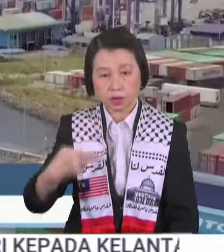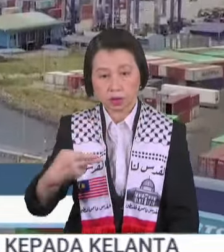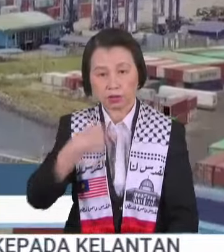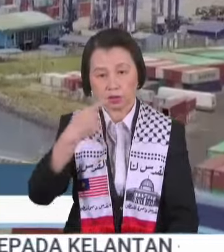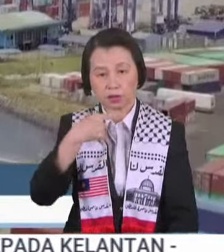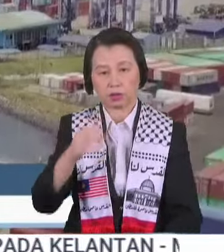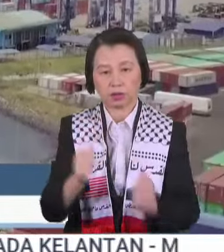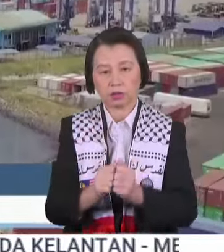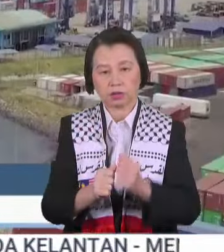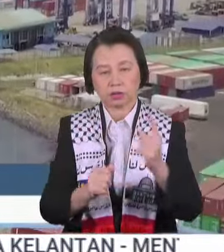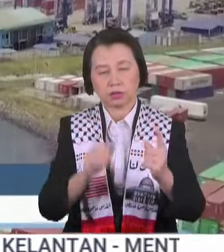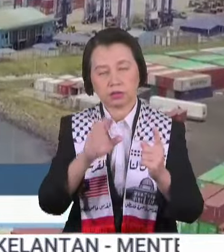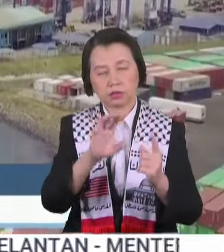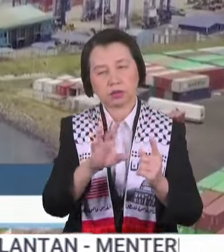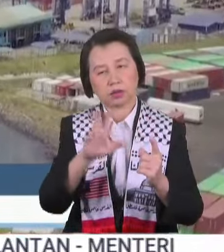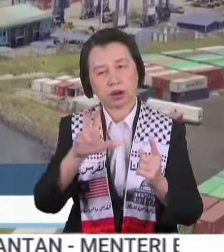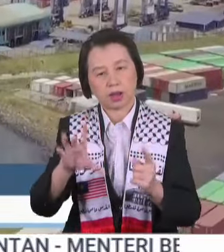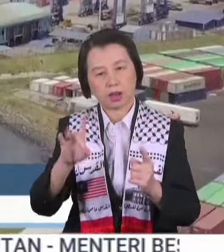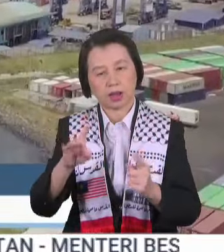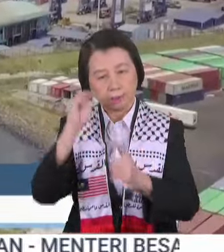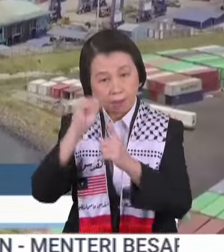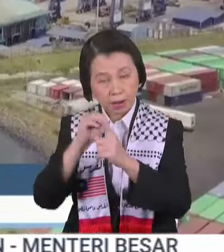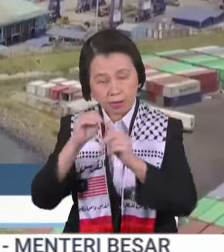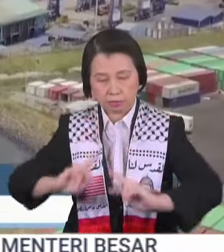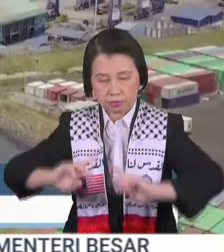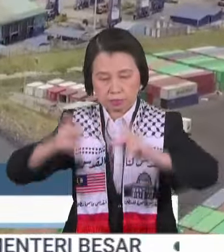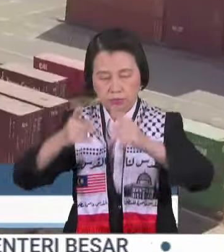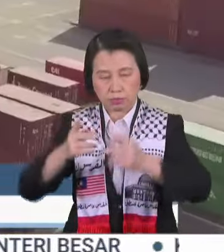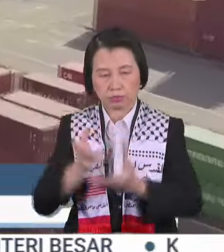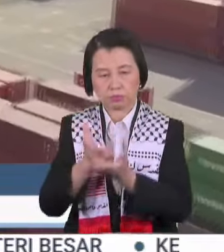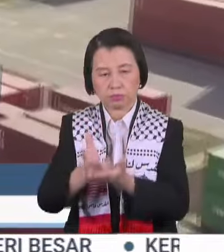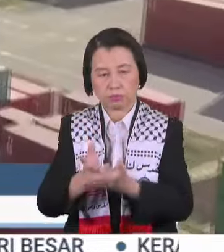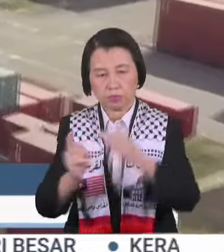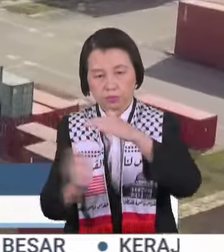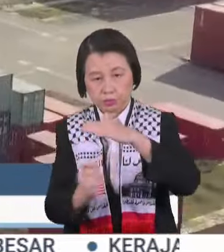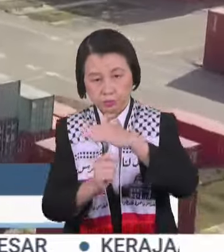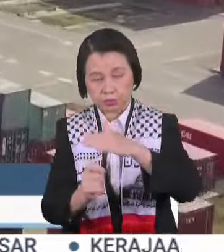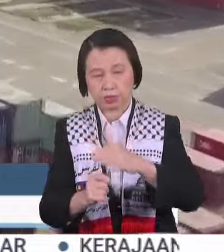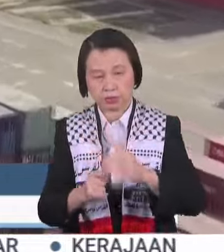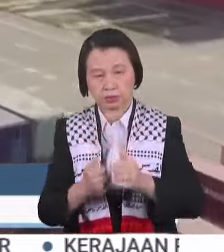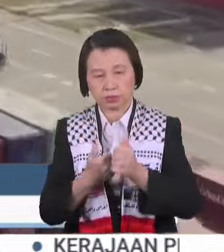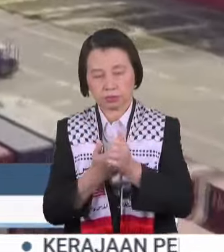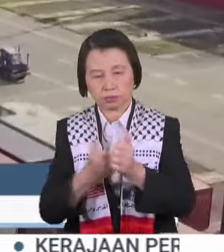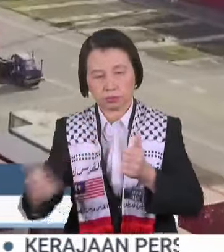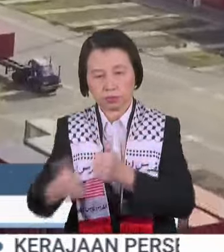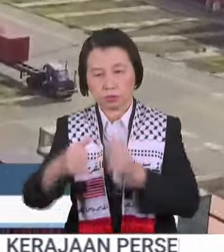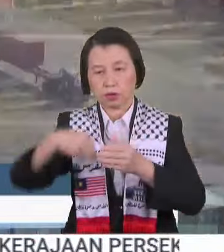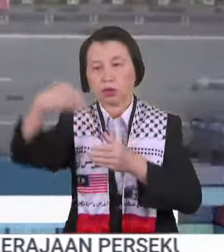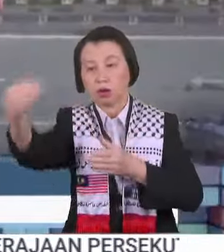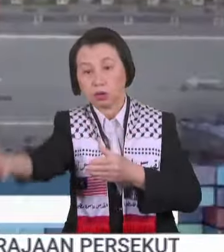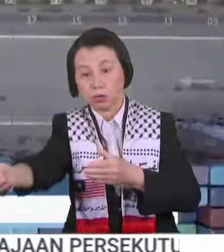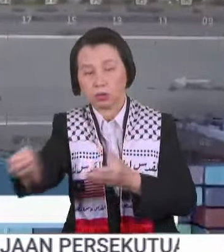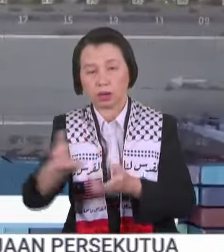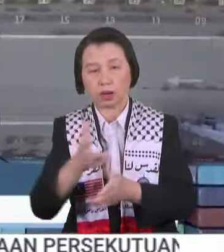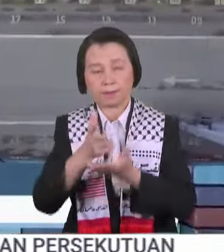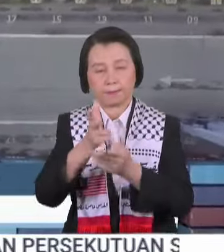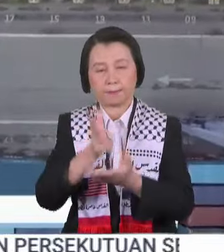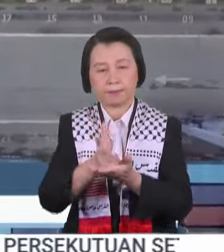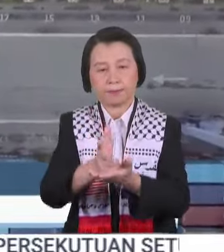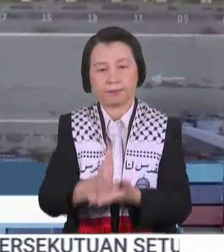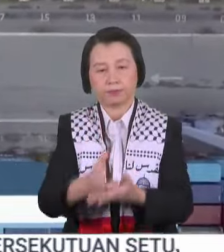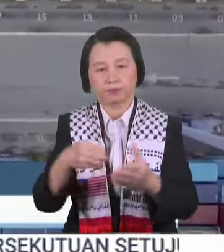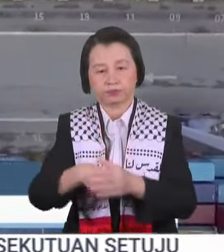strategi serampang tiga mata untuk mempertingkatkan perniagaan pelabuhan teras, menerokai perniagaan luar pelabuhan dan beralih